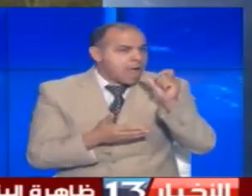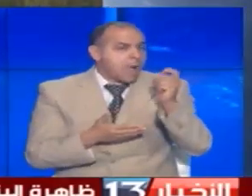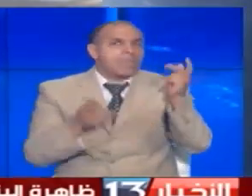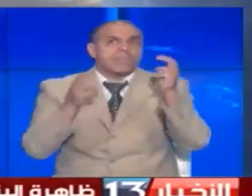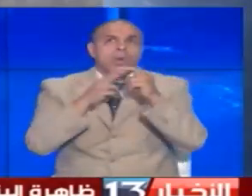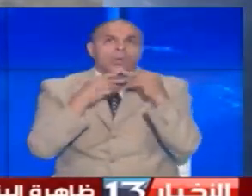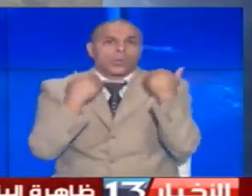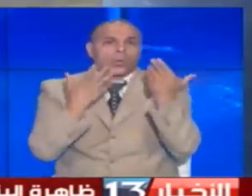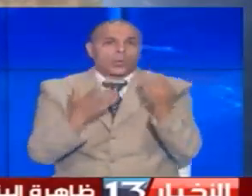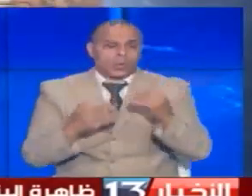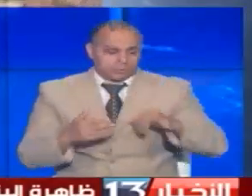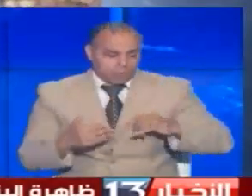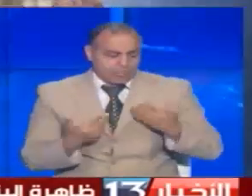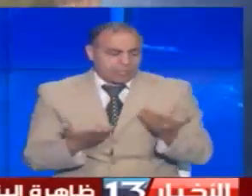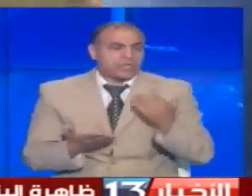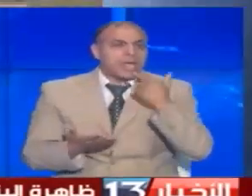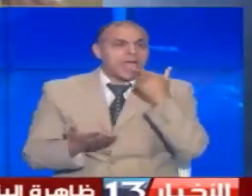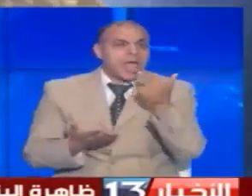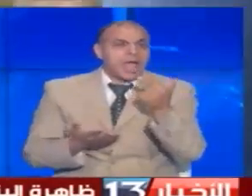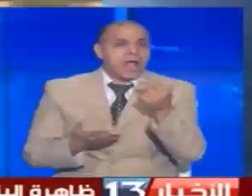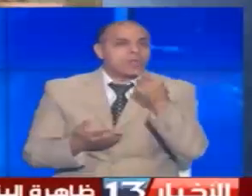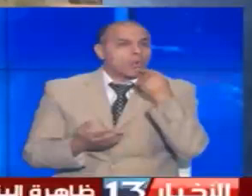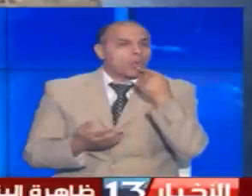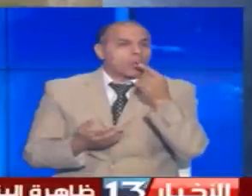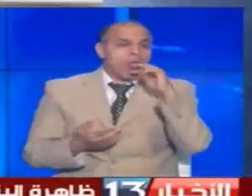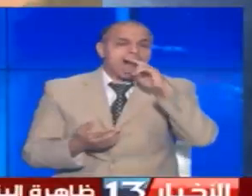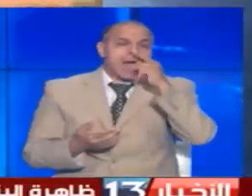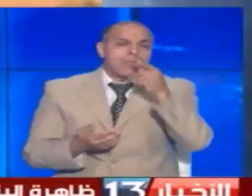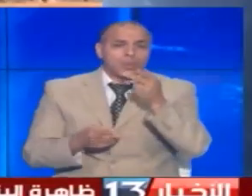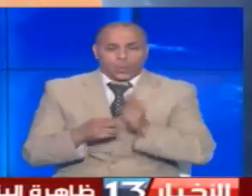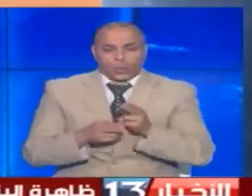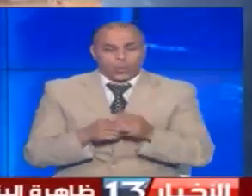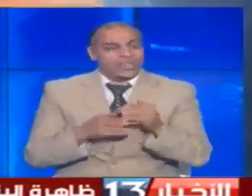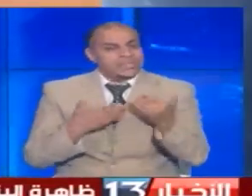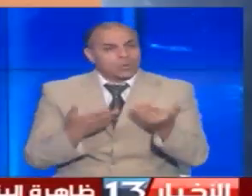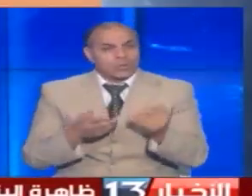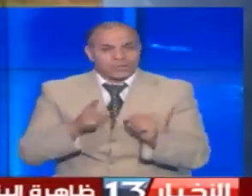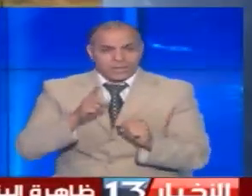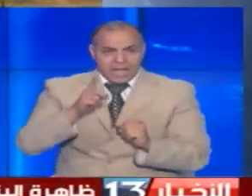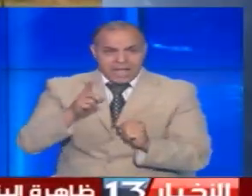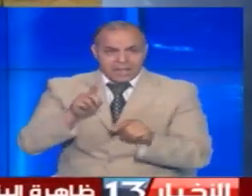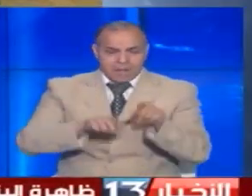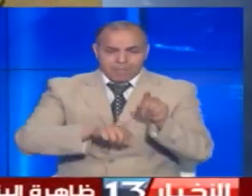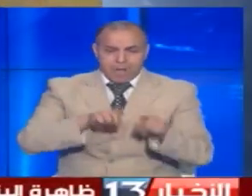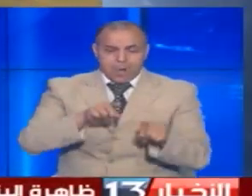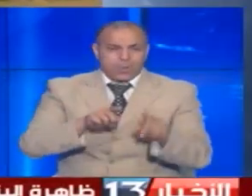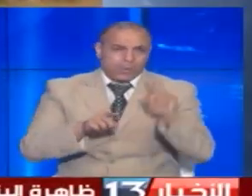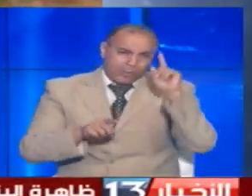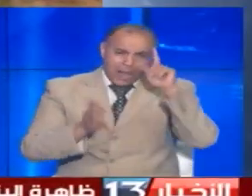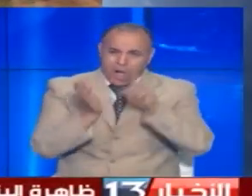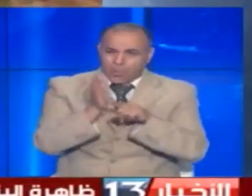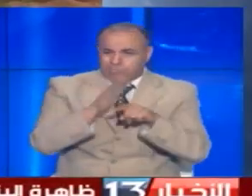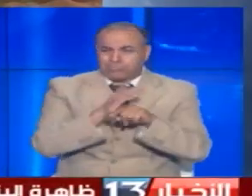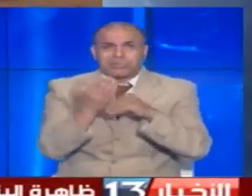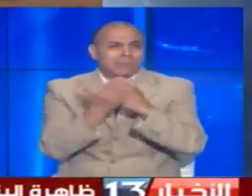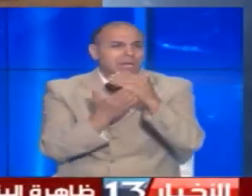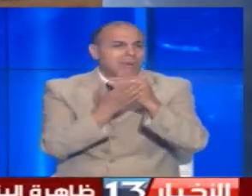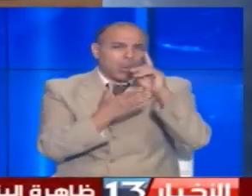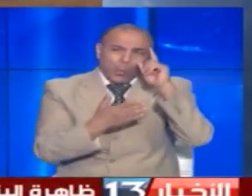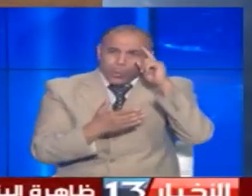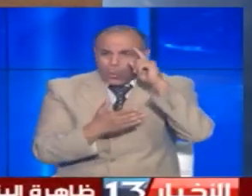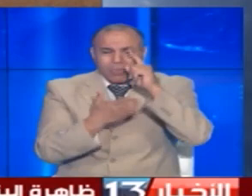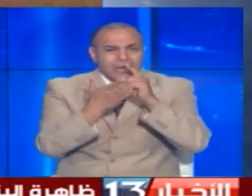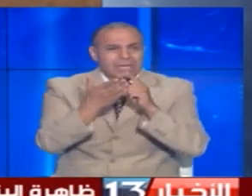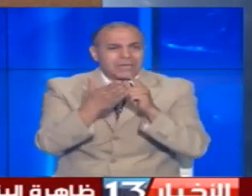وتطهير يصور بدات مالوفه منذ سنوات اعتبرها البعض تجاوزات عمرانيه تؤثر سلبا